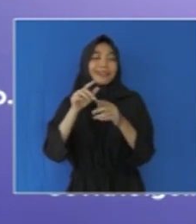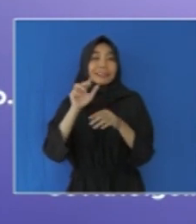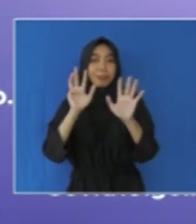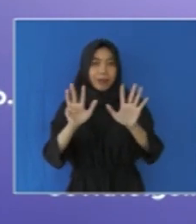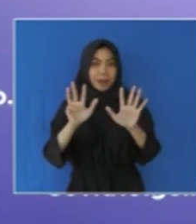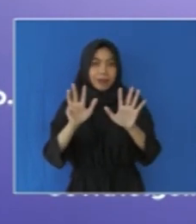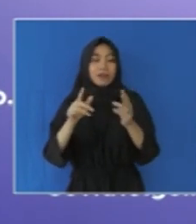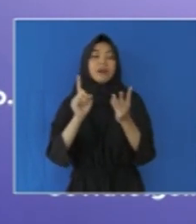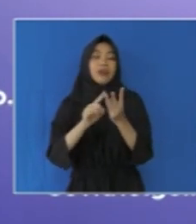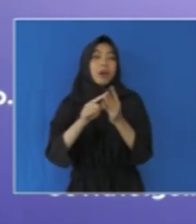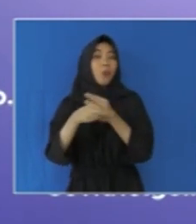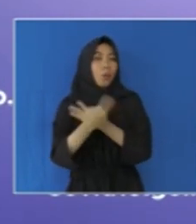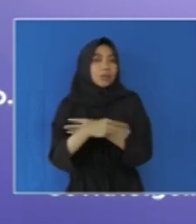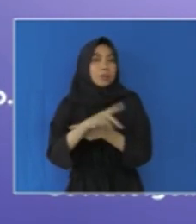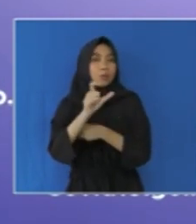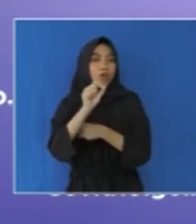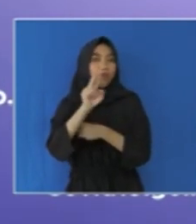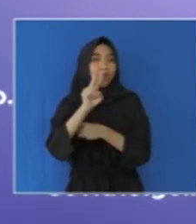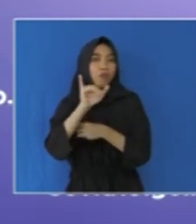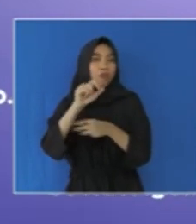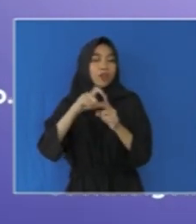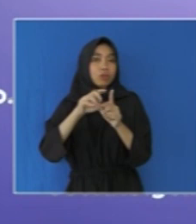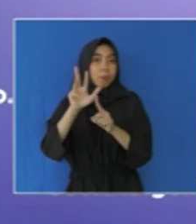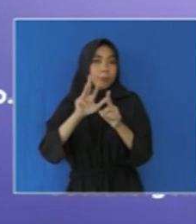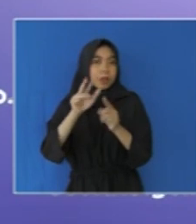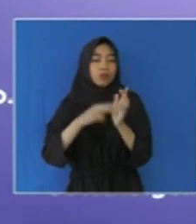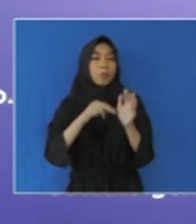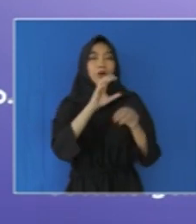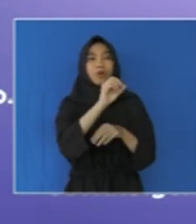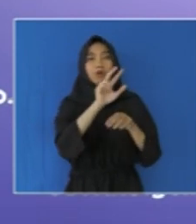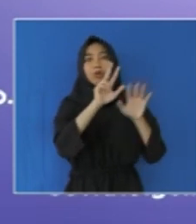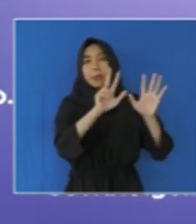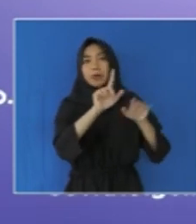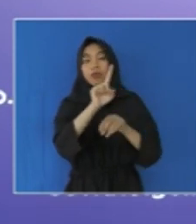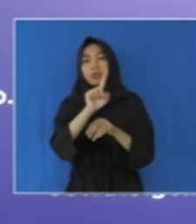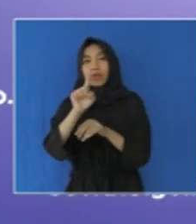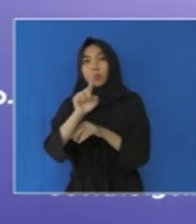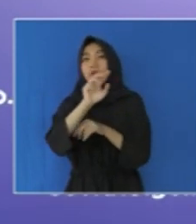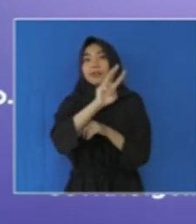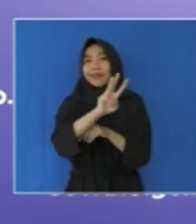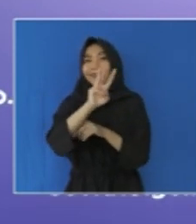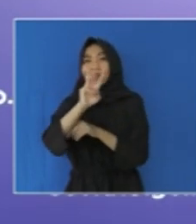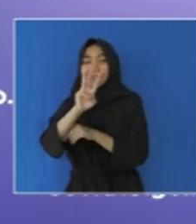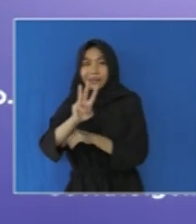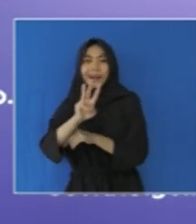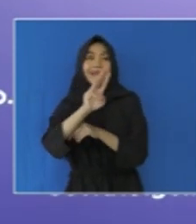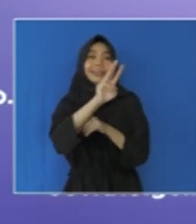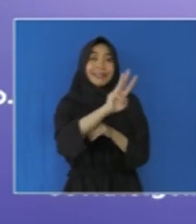WhatsApp covert 19.00 81 133